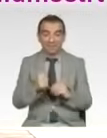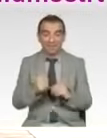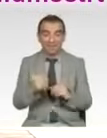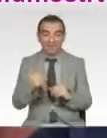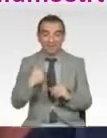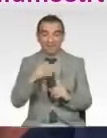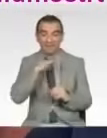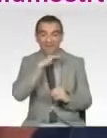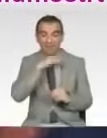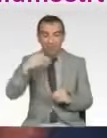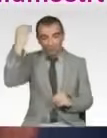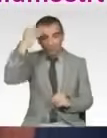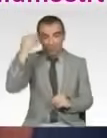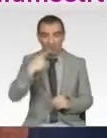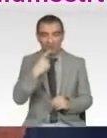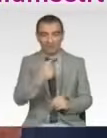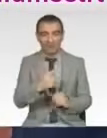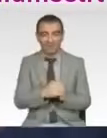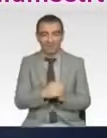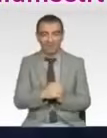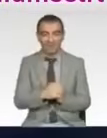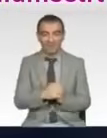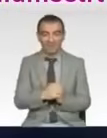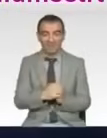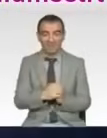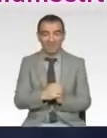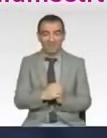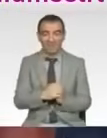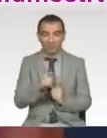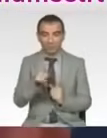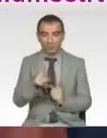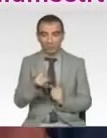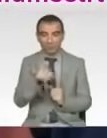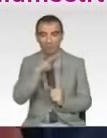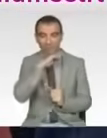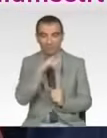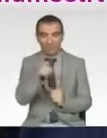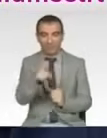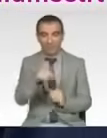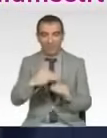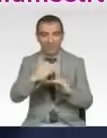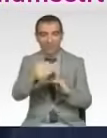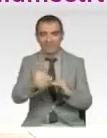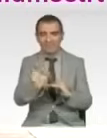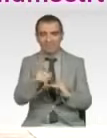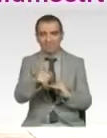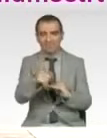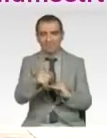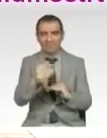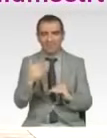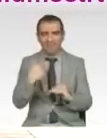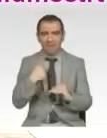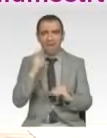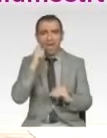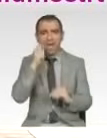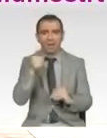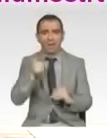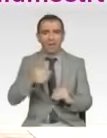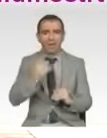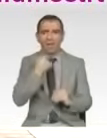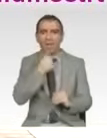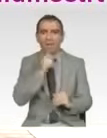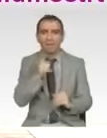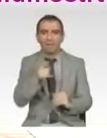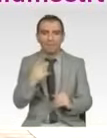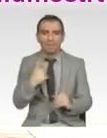benim dedem muhtardı dedi. İlk Türkçe... Şu mu dedin? Muhtar. Şu arkada kim? Ha, o benim abim. Ha abi.